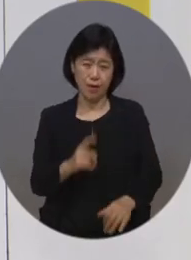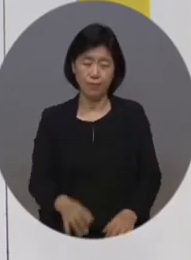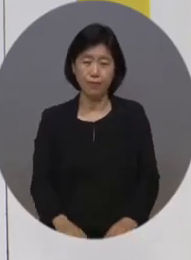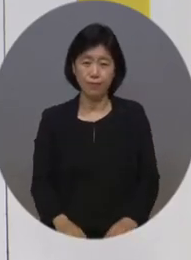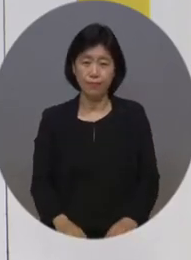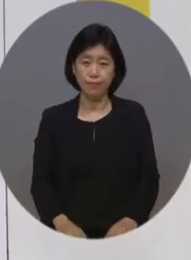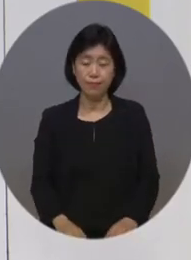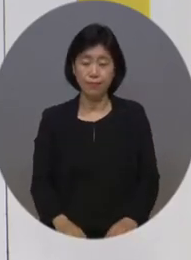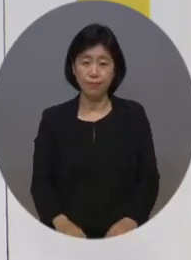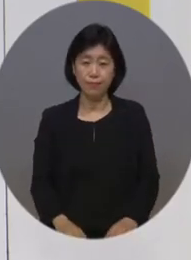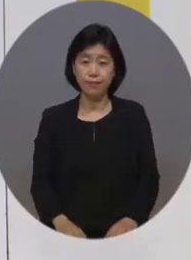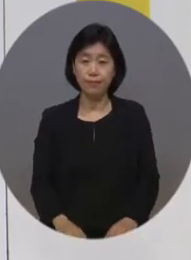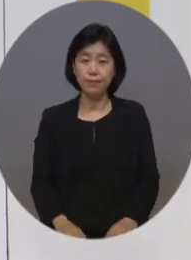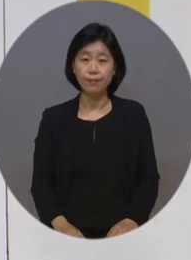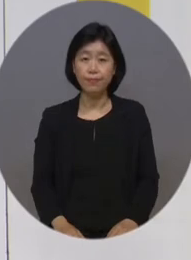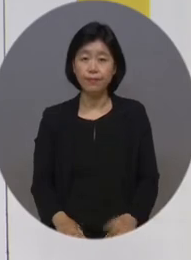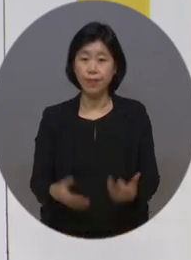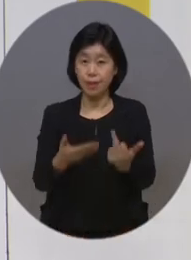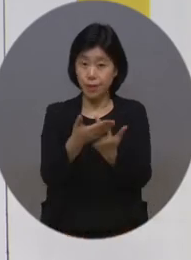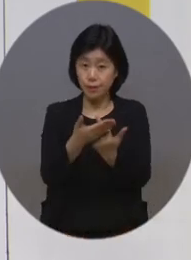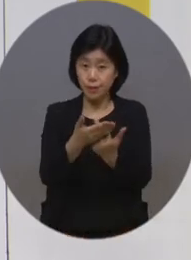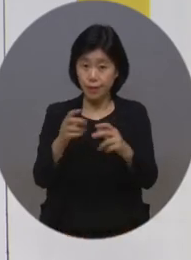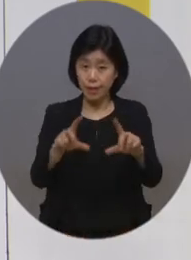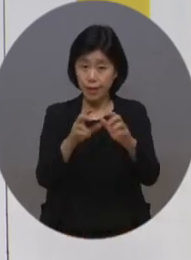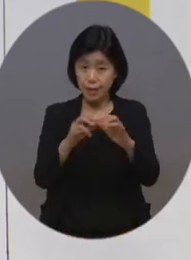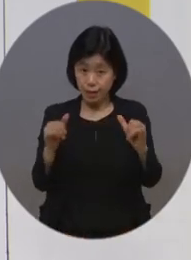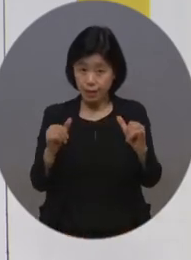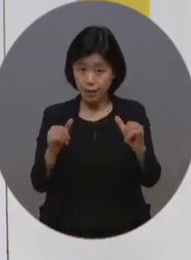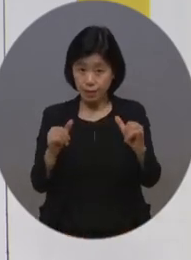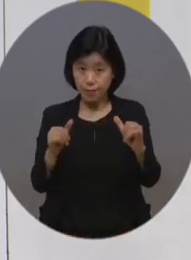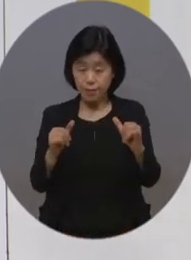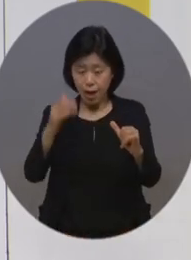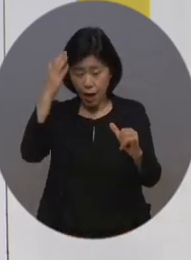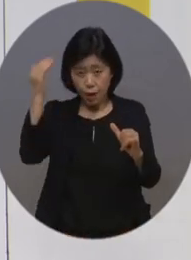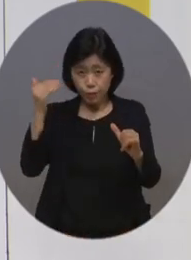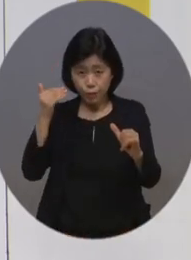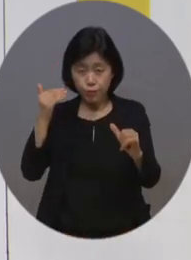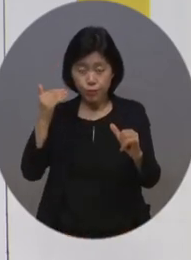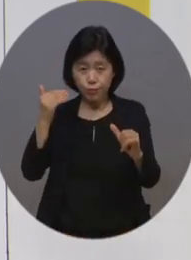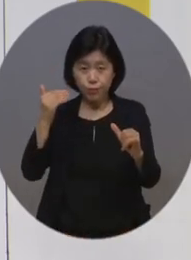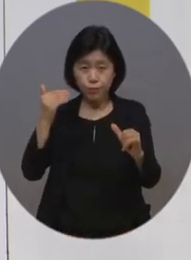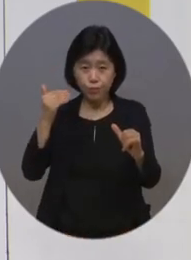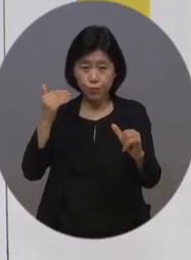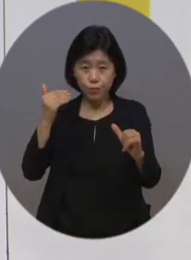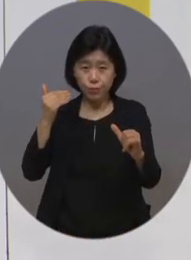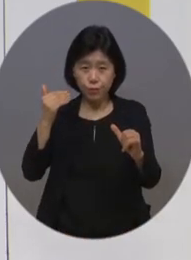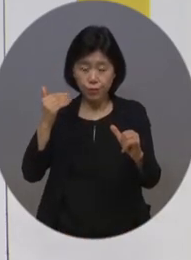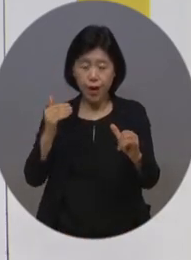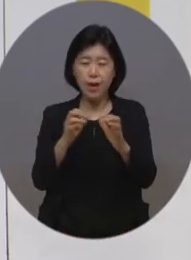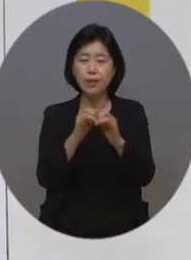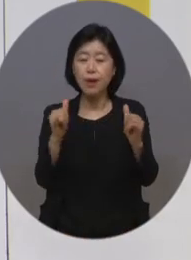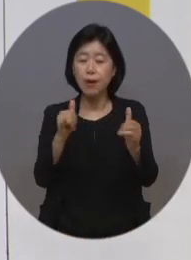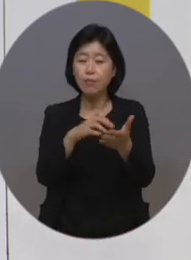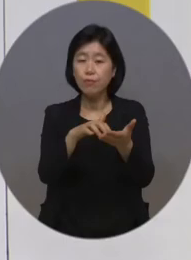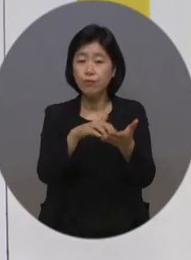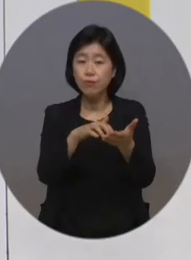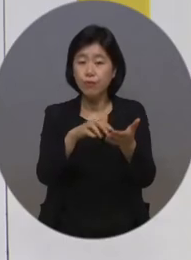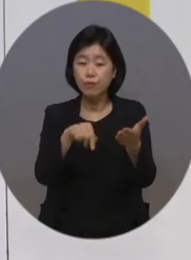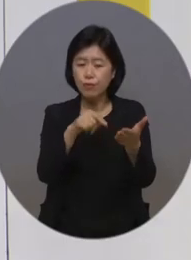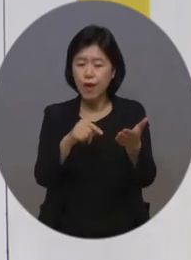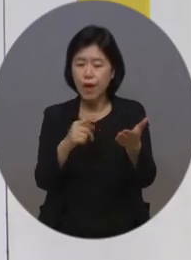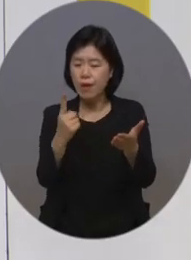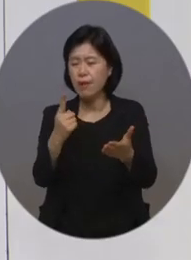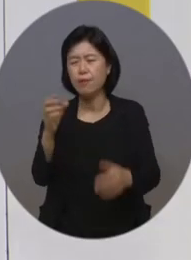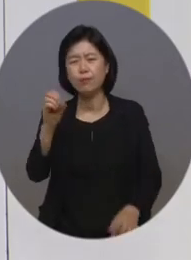전체 인구의 1% 거든요 음 그러니까 오프로 냉정하게 이렇게 말씀 하신 거에요 그것도 단체 제거하면